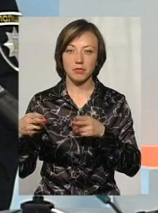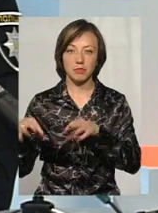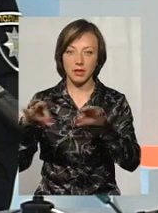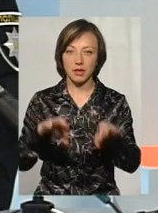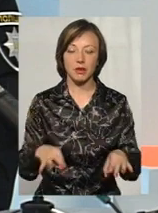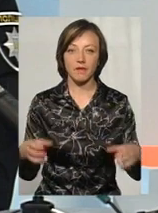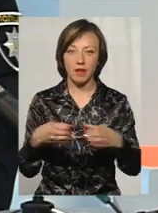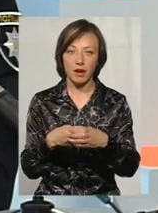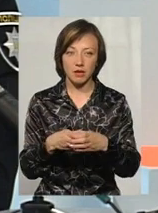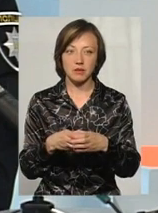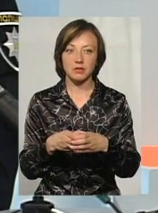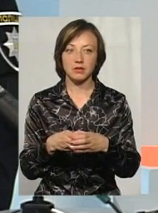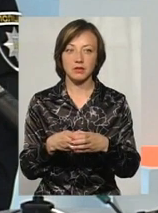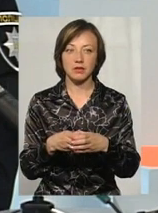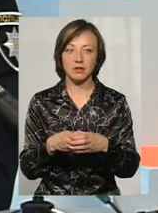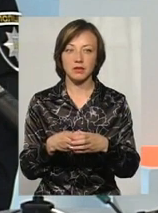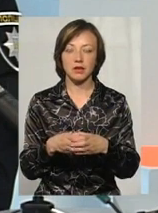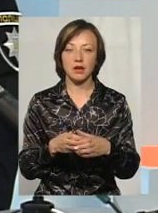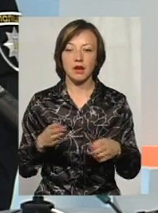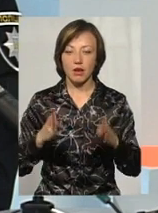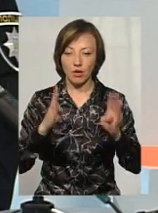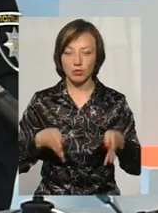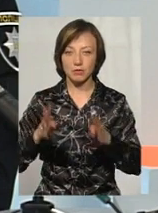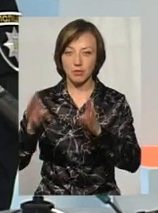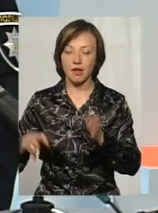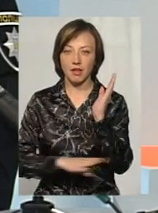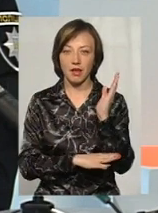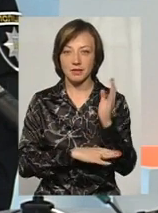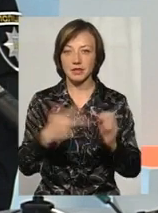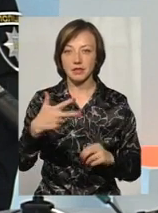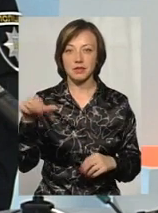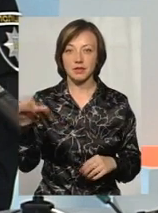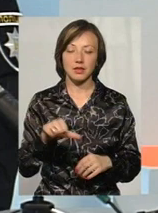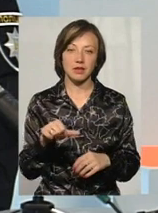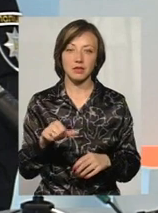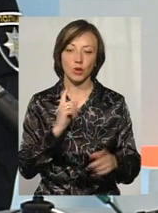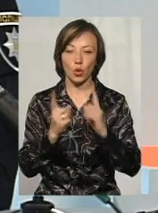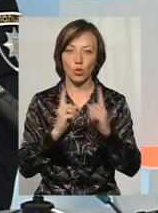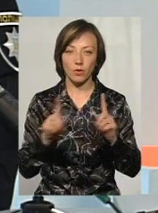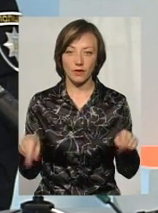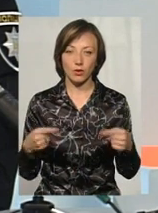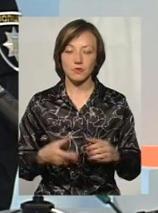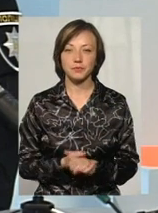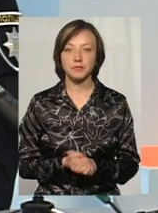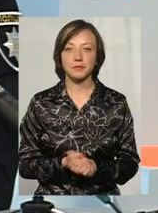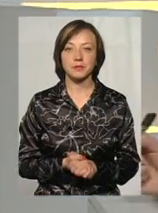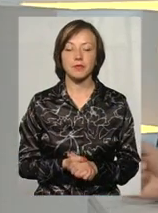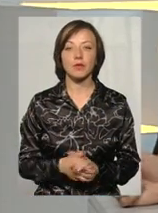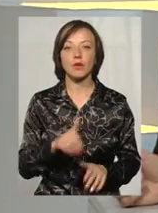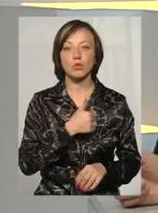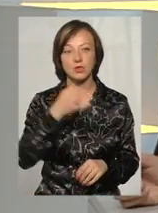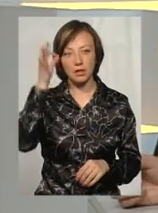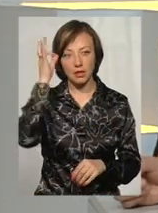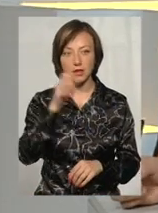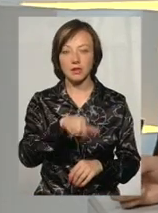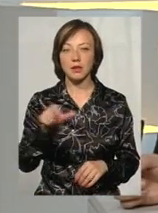їхній наряд, розпиляли ту вишню і за півгодини рух було відновлено. Дякую. Я хочу нагадати нашим